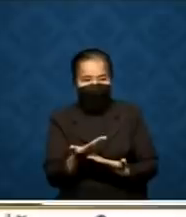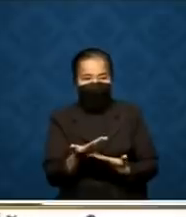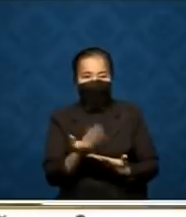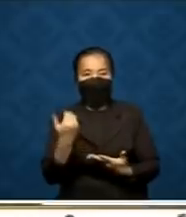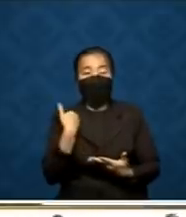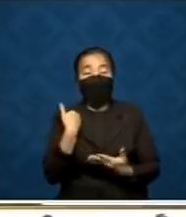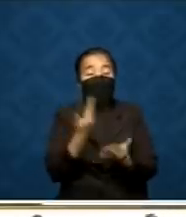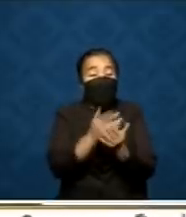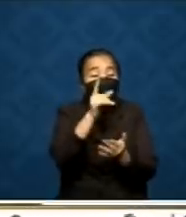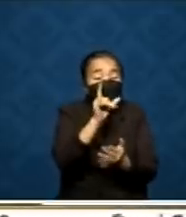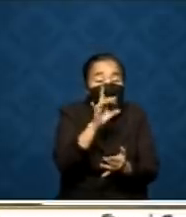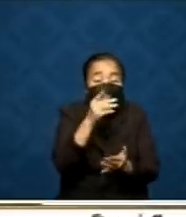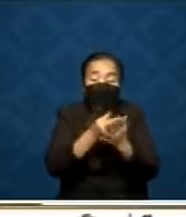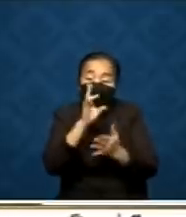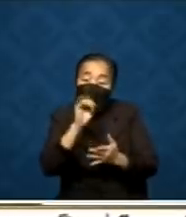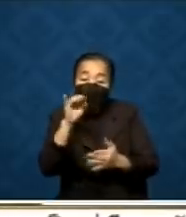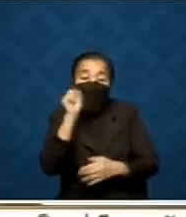ซื้อ 9บาทที่หรอ